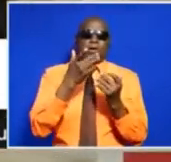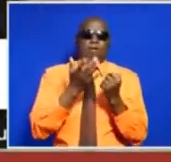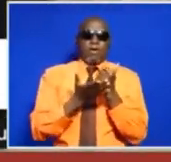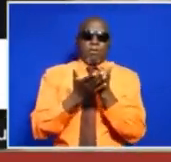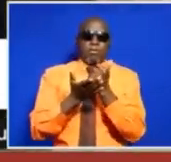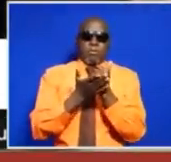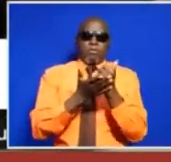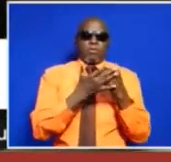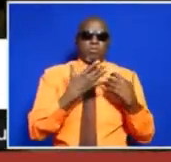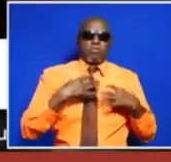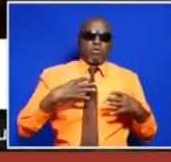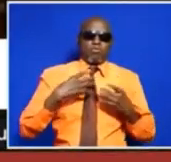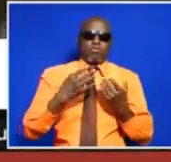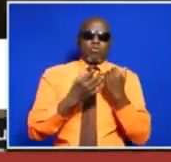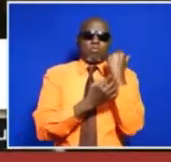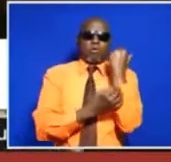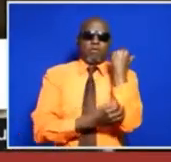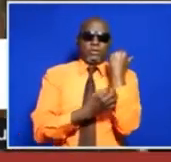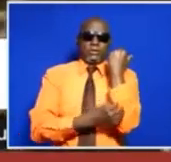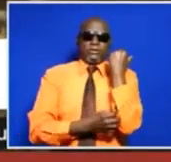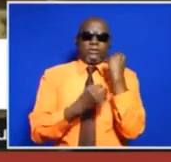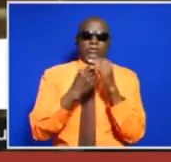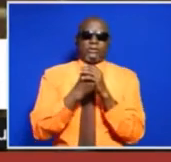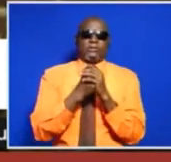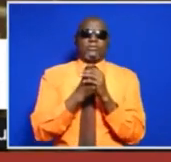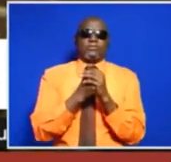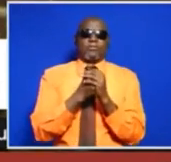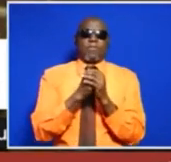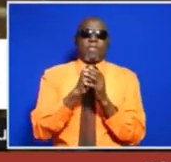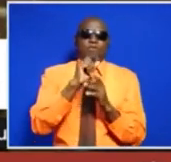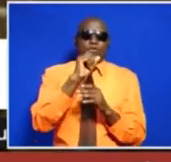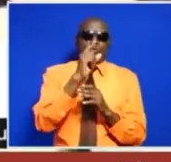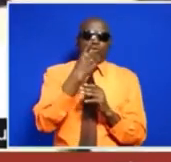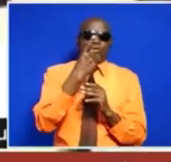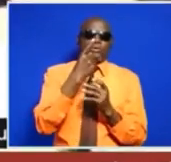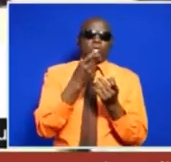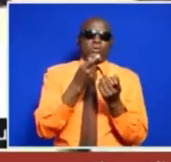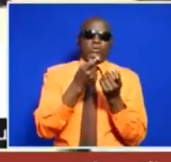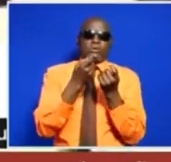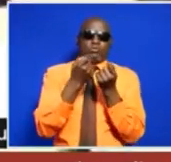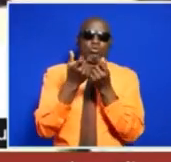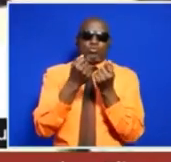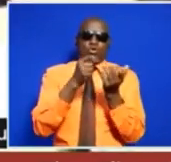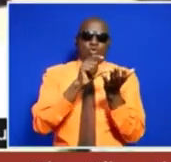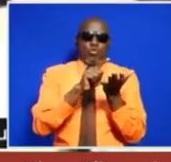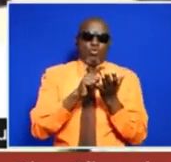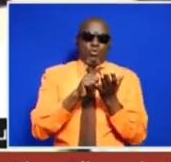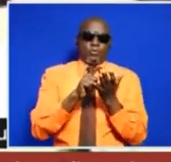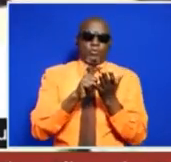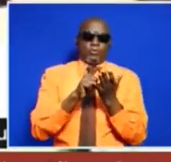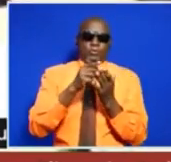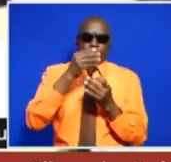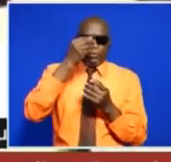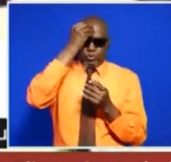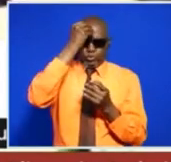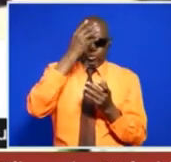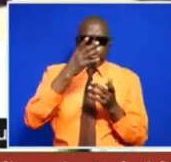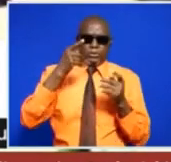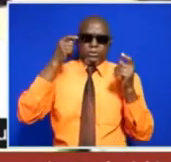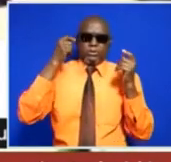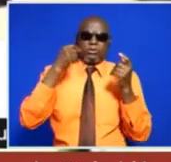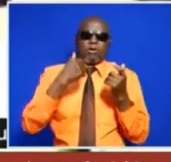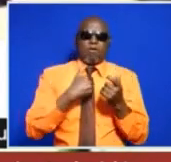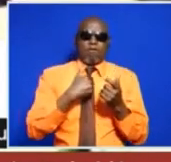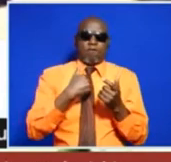umaskini kutokana na matumizi yake ya kwanza ya mikopo midogo midogo. Waandamanaji wanafunzi aidha walionekana wakidhibiti